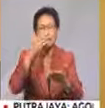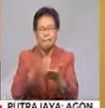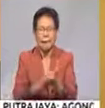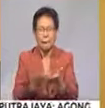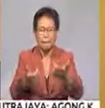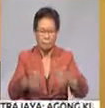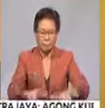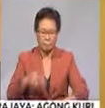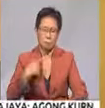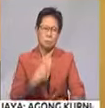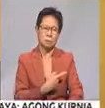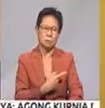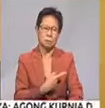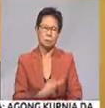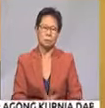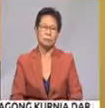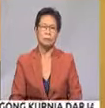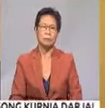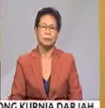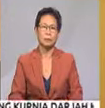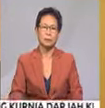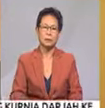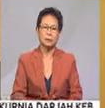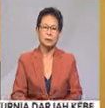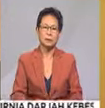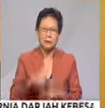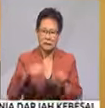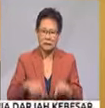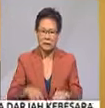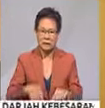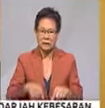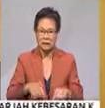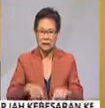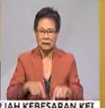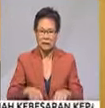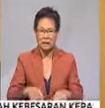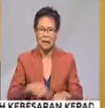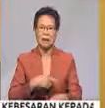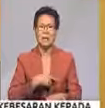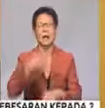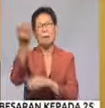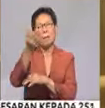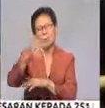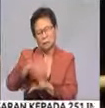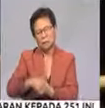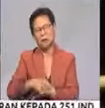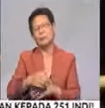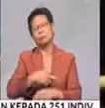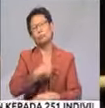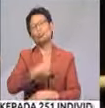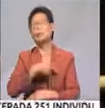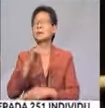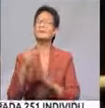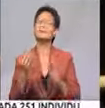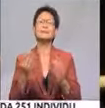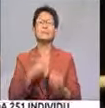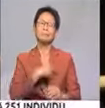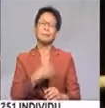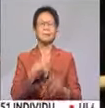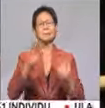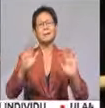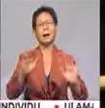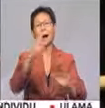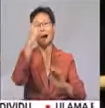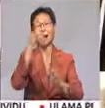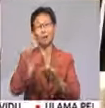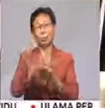kita. Di multaka ini pun akan menjadi sia-sia sahaja. Jalankan usaha dakwah. Atas